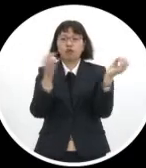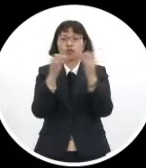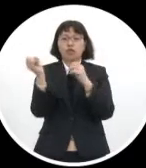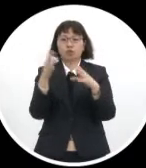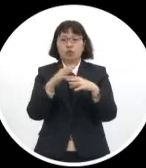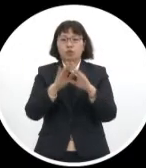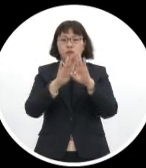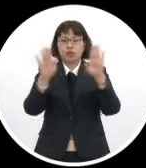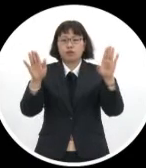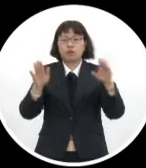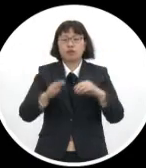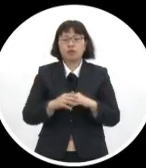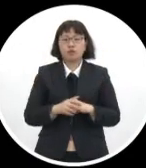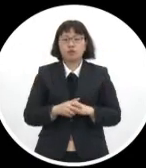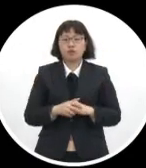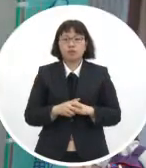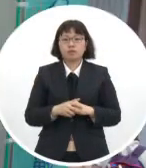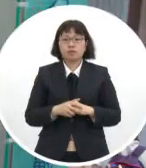ったんだ。